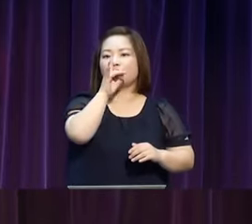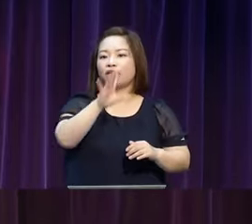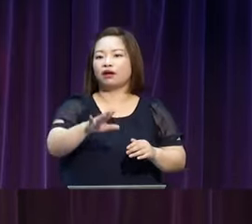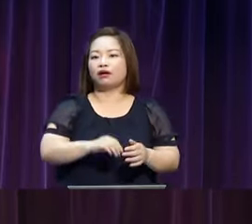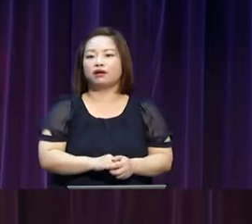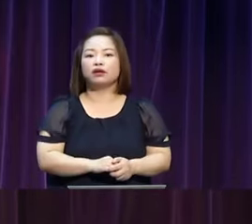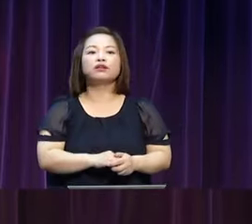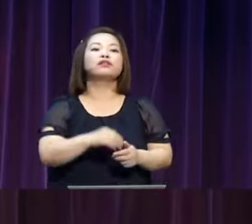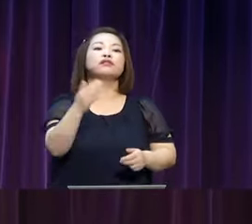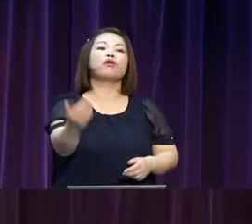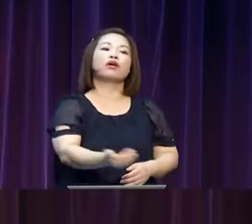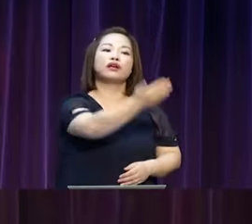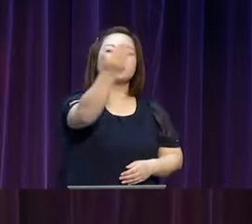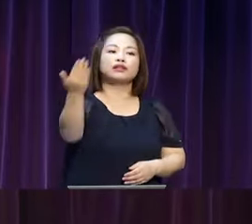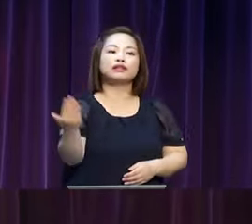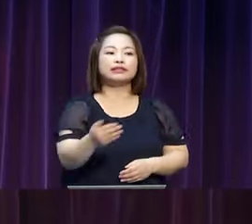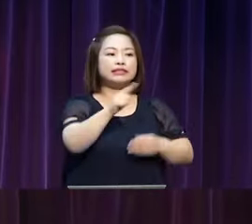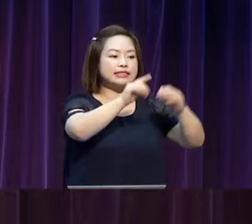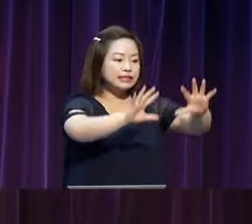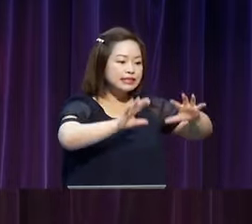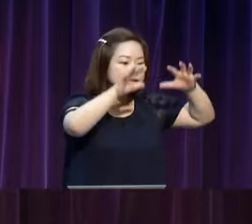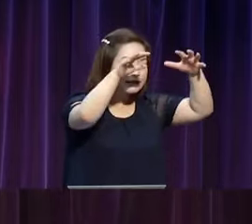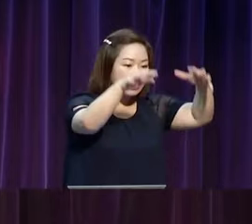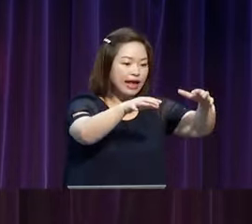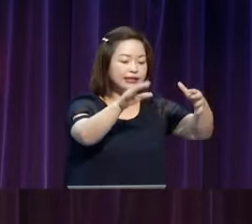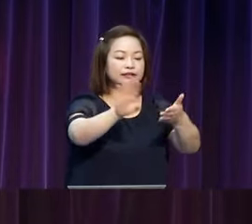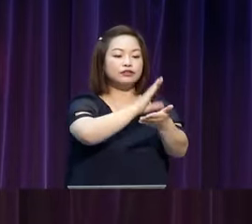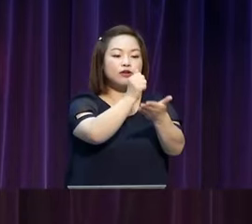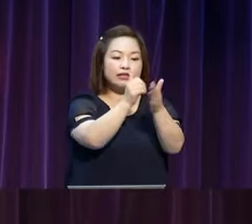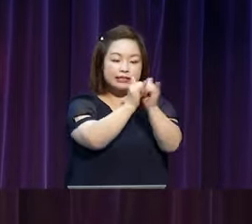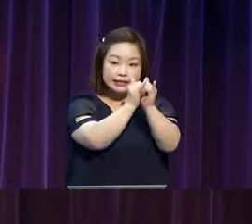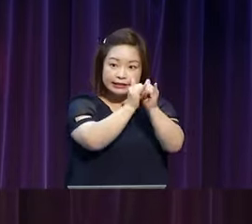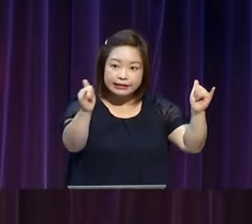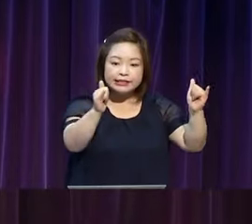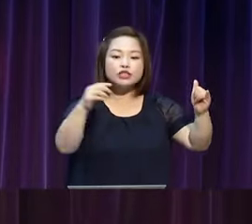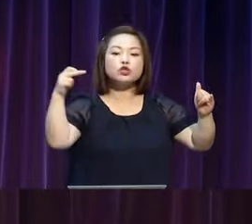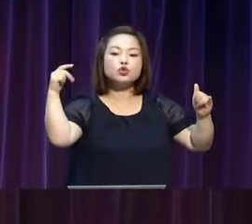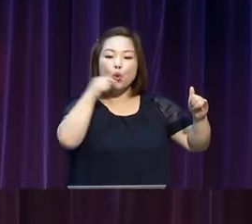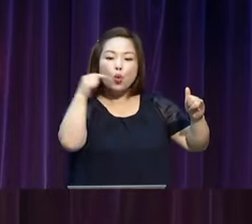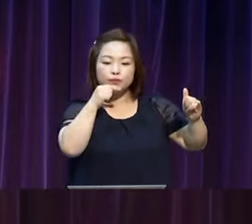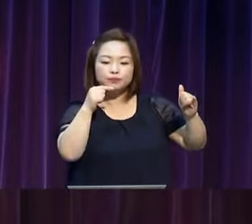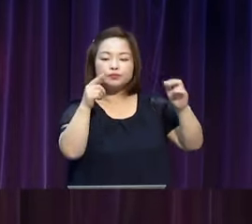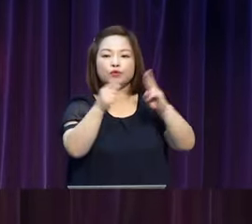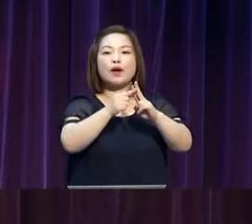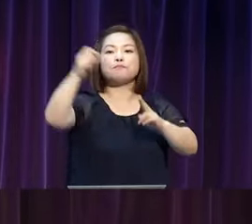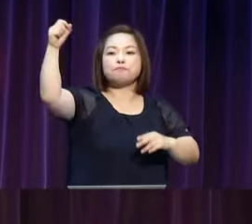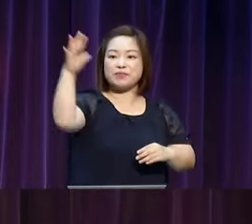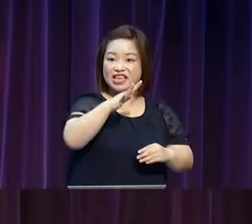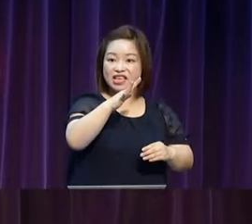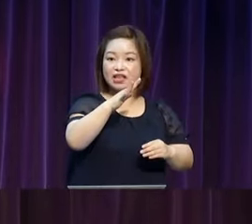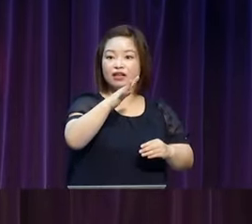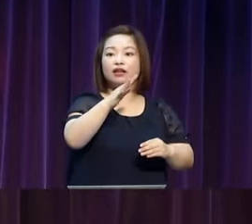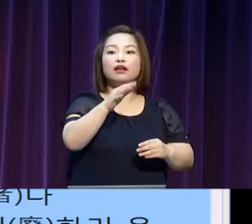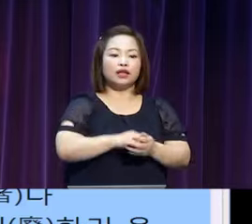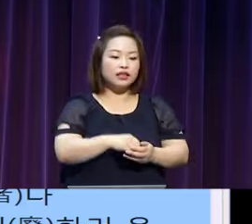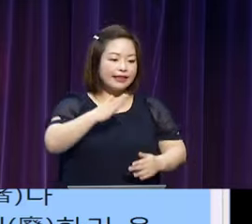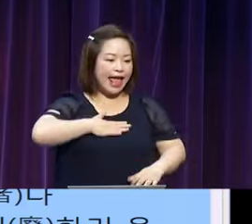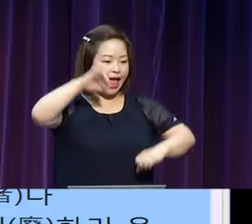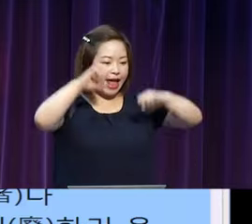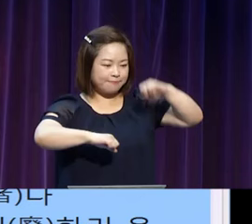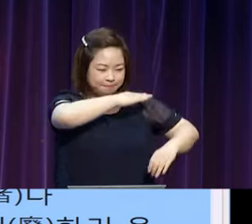자 너희는 세상의 소금이고 빛이니까 너희 착한 행실을 사람들에게